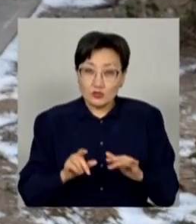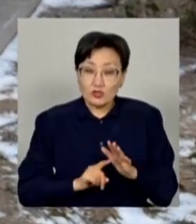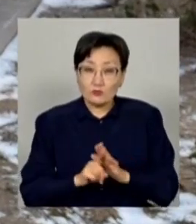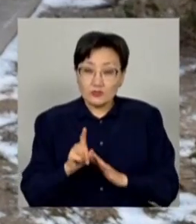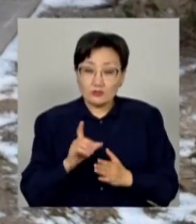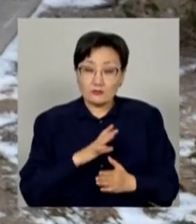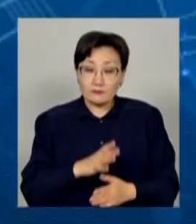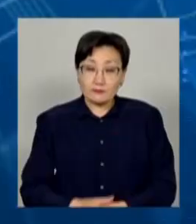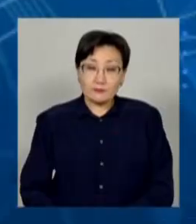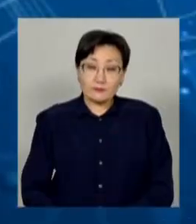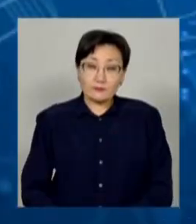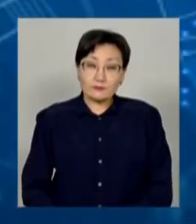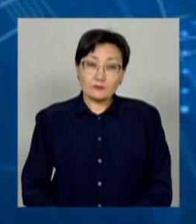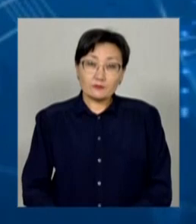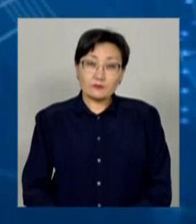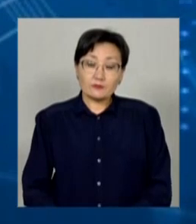жүргізуде.